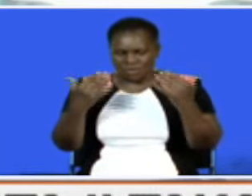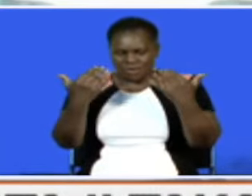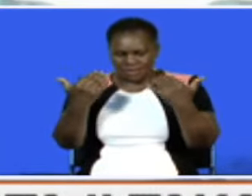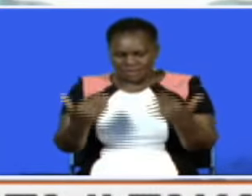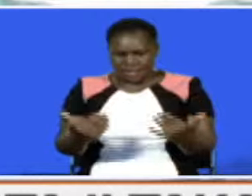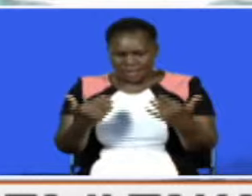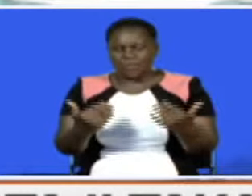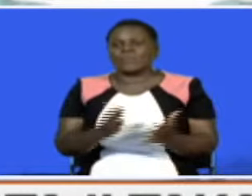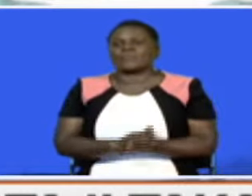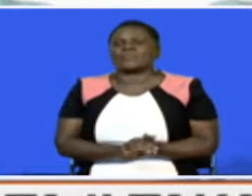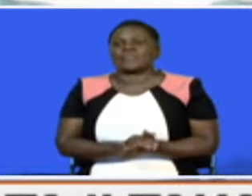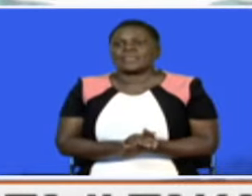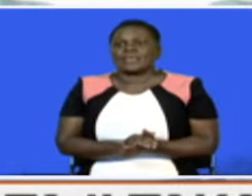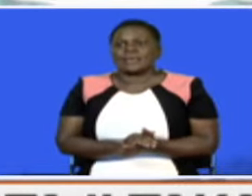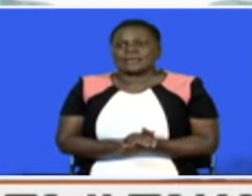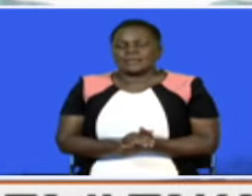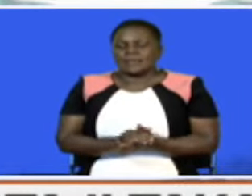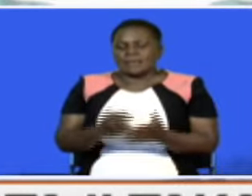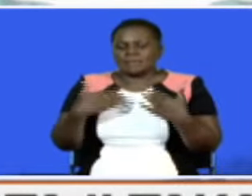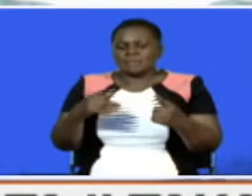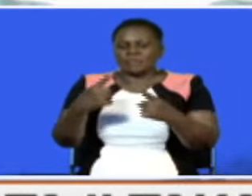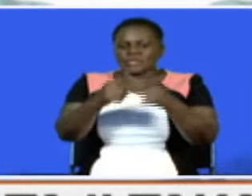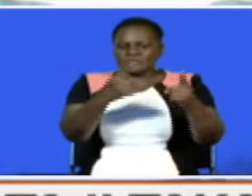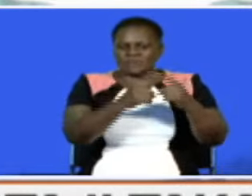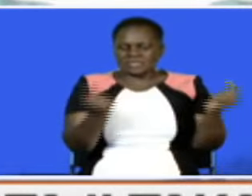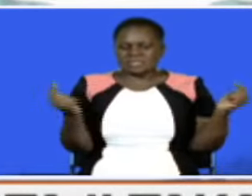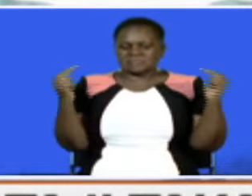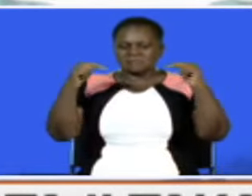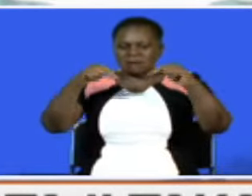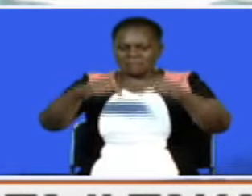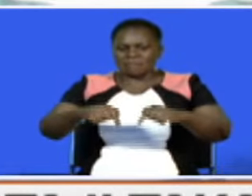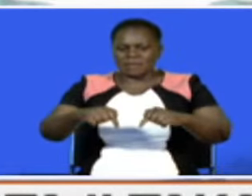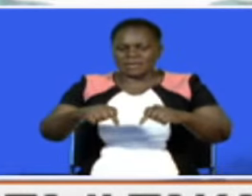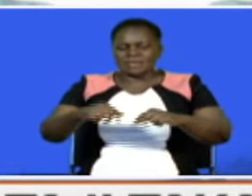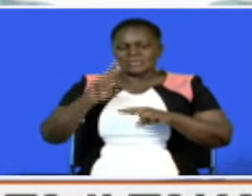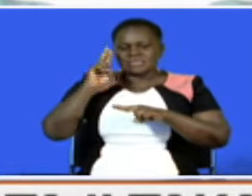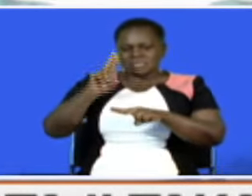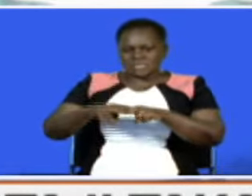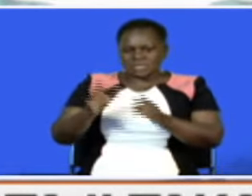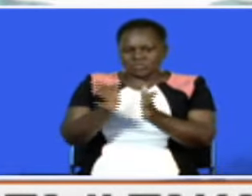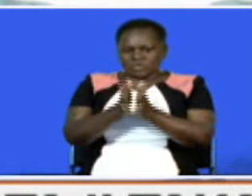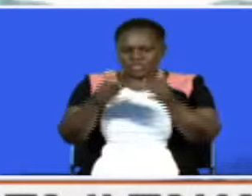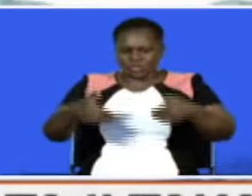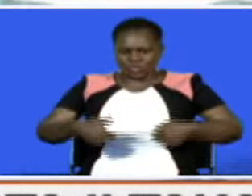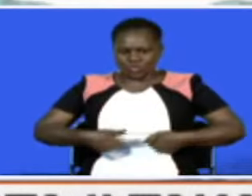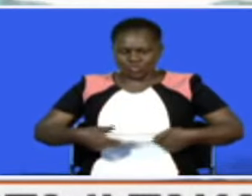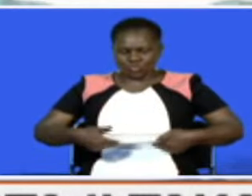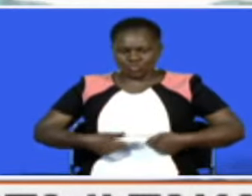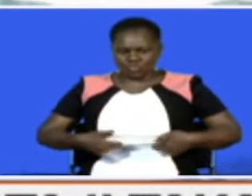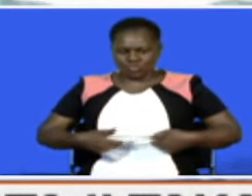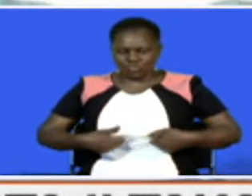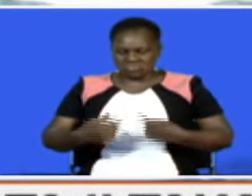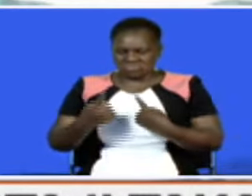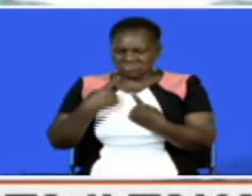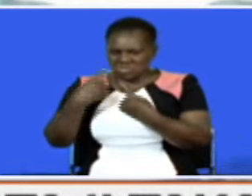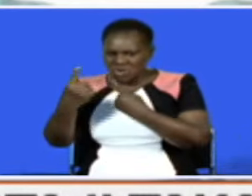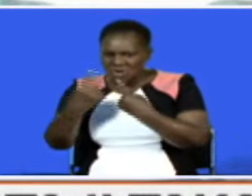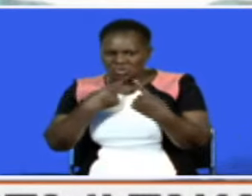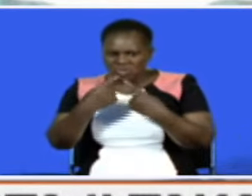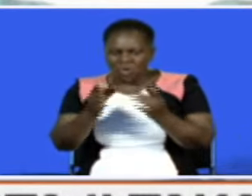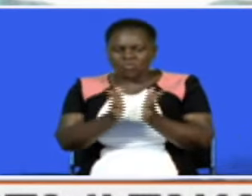brings these stakeholders today, watakuja wakae na vijana, waongee na